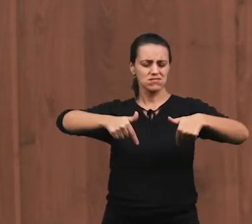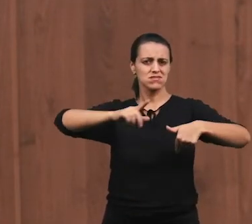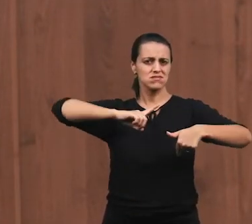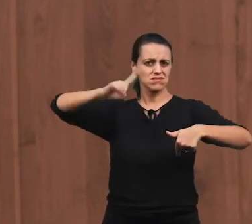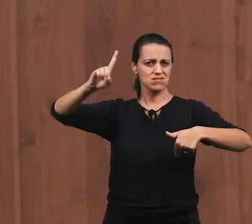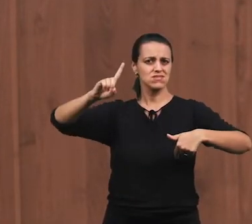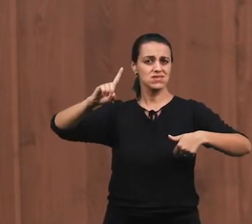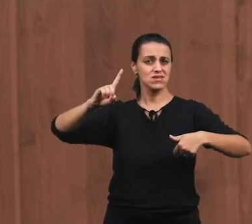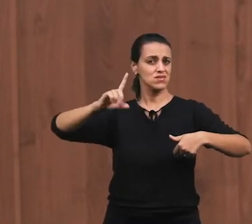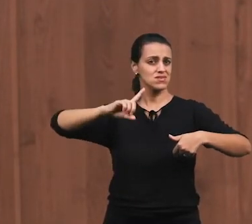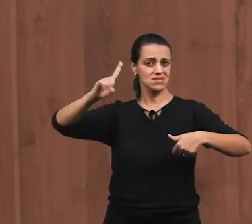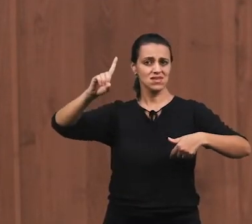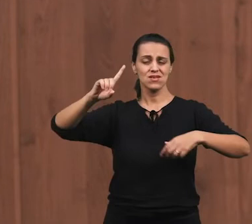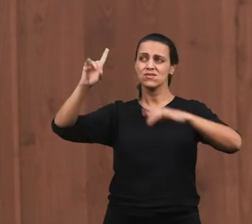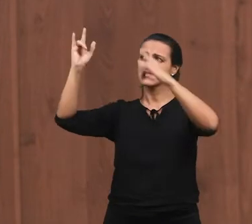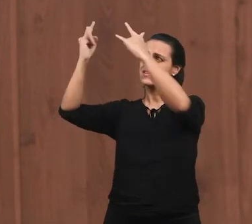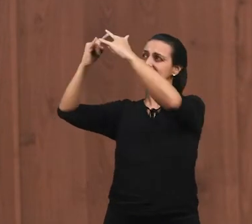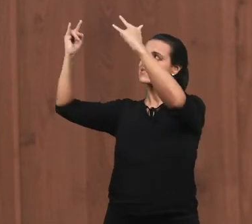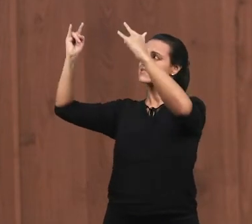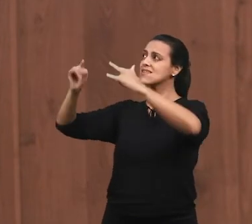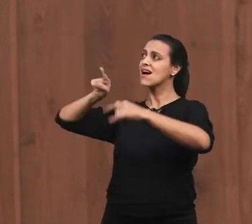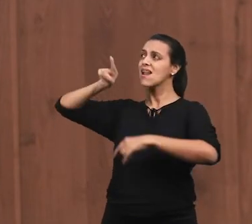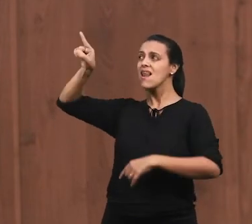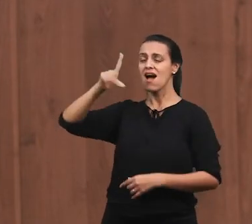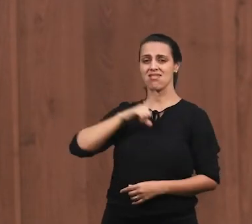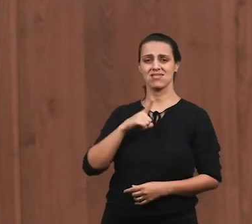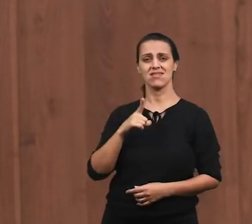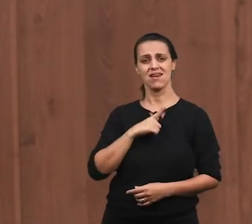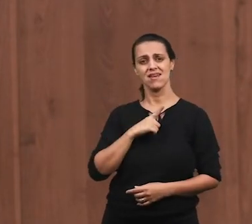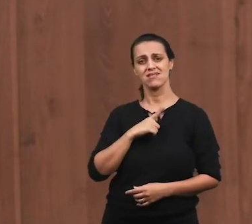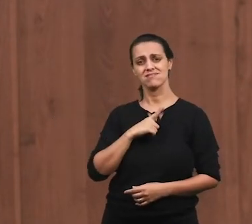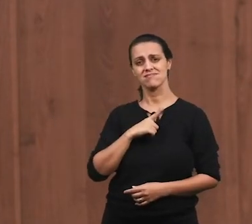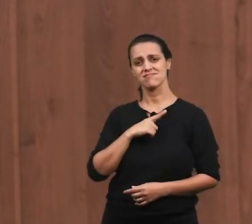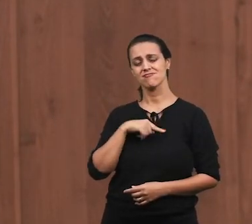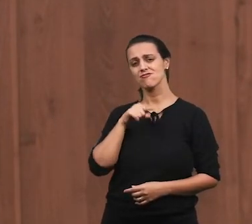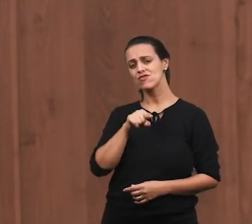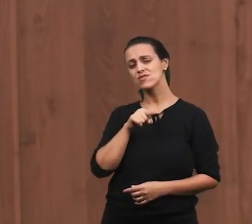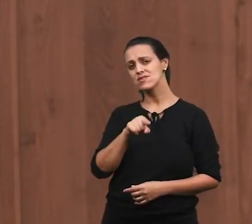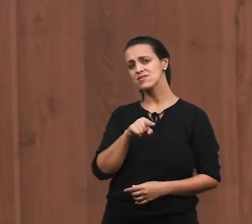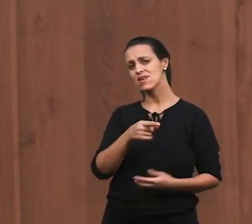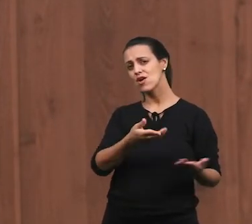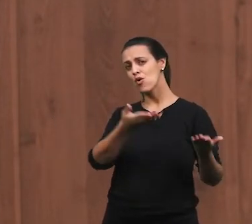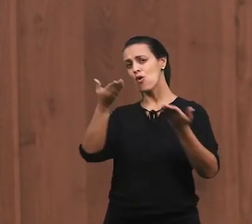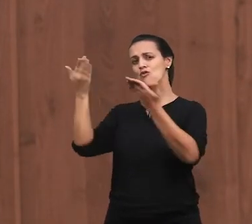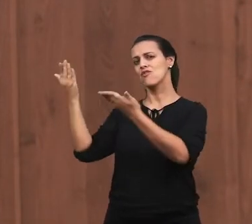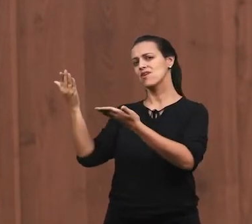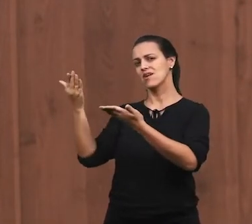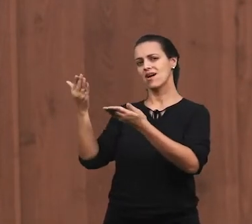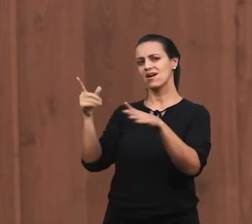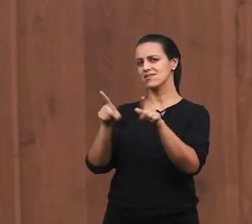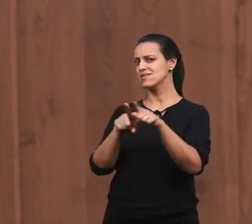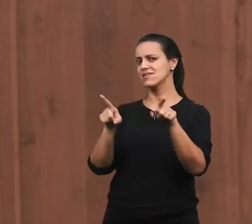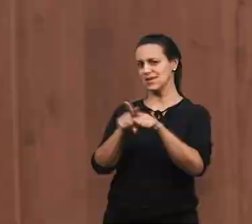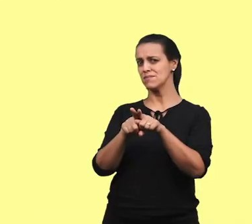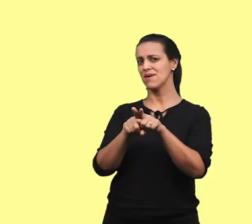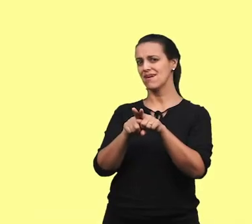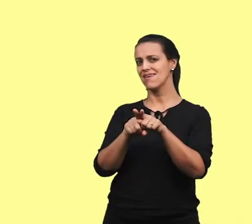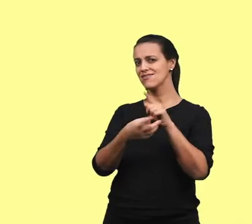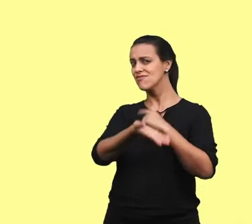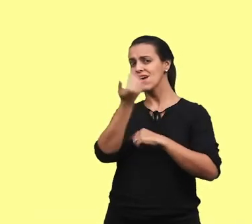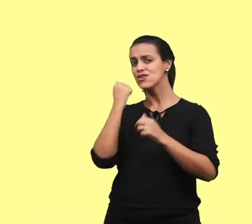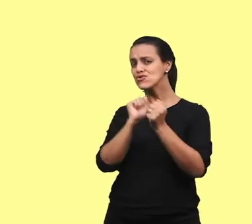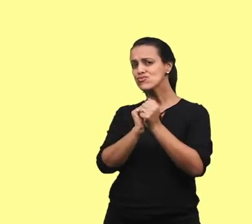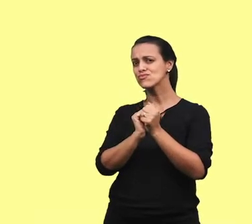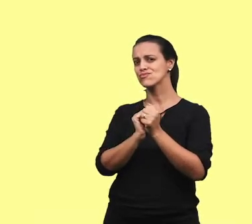была окроплена первосвященником однажды в год. И также Иисус, когда Он освящает